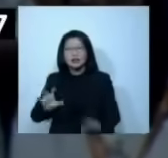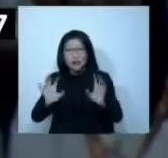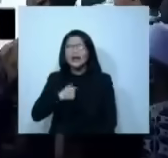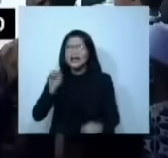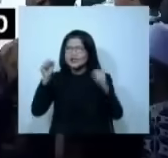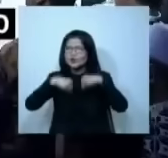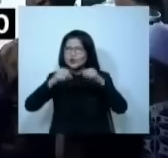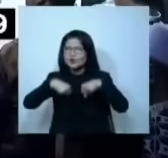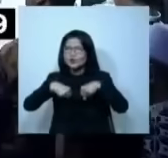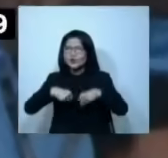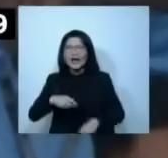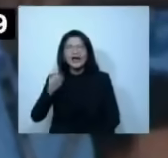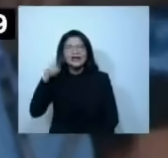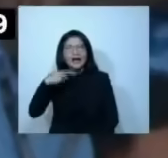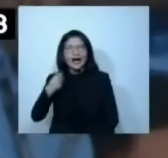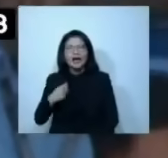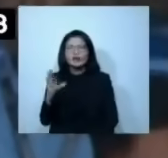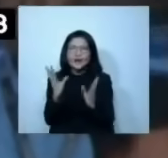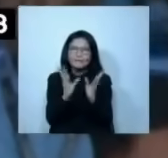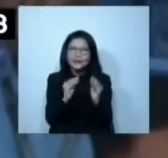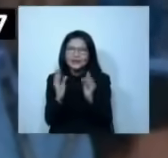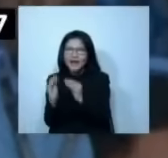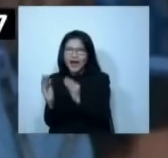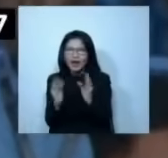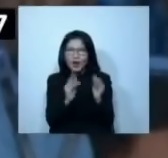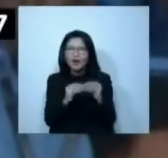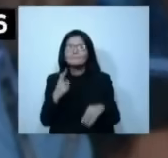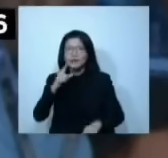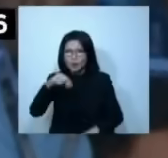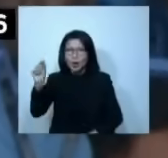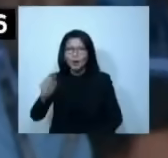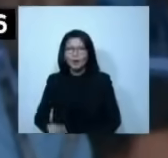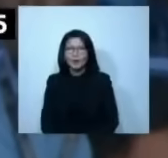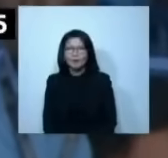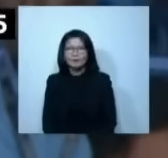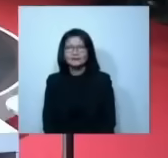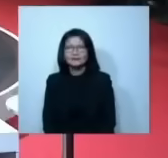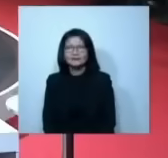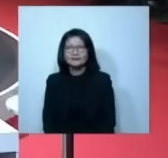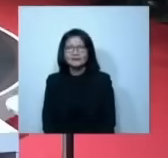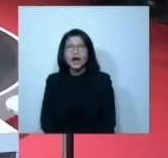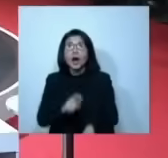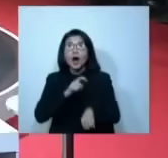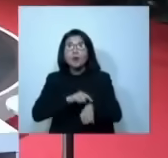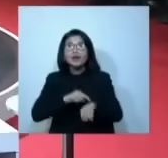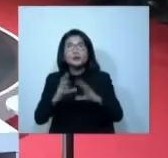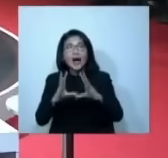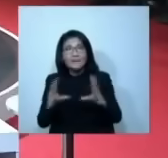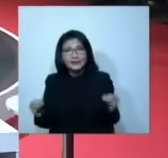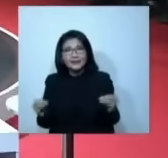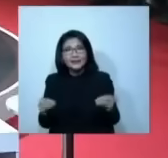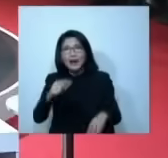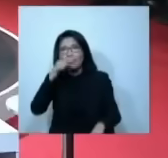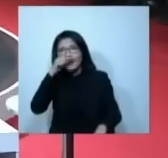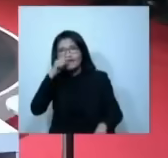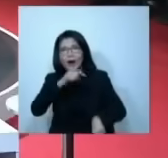cukup memberikan komparasi ya komparasi perbandingan di antara paslon 1 paslon 2 paslon 3 cuman